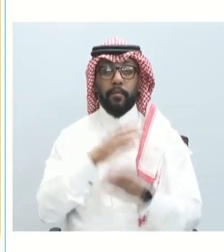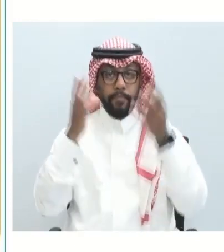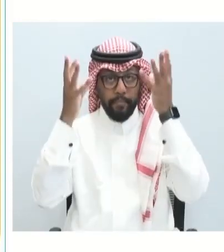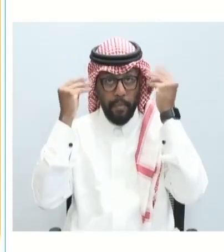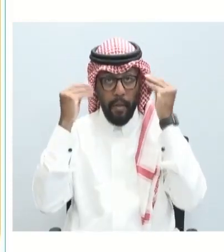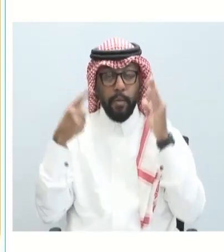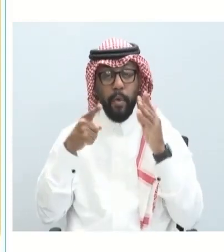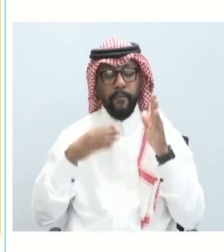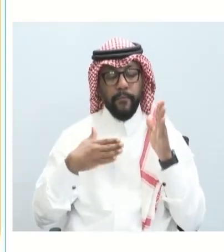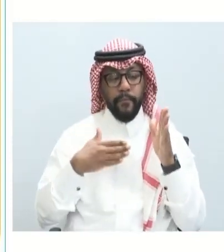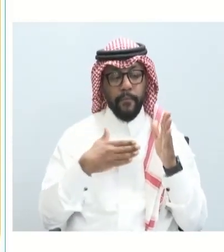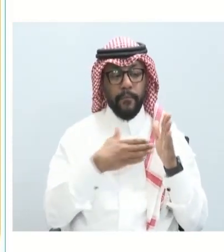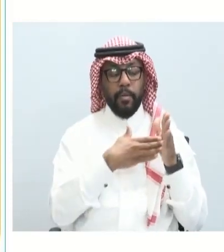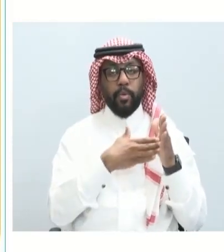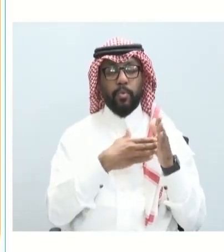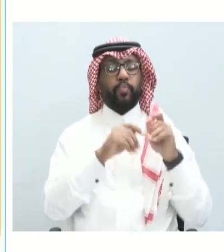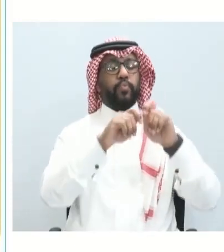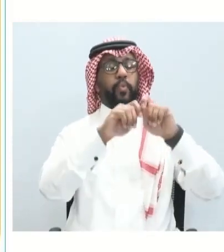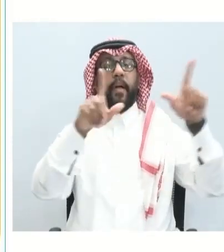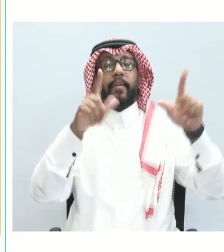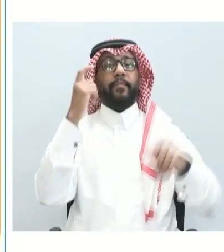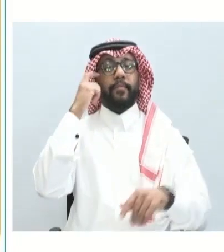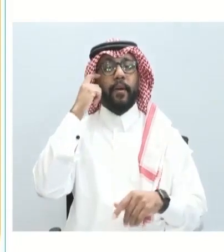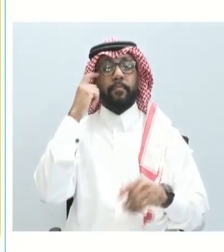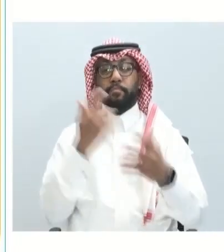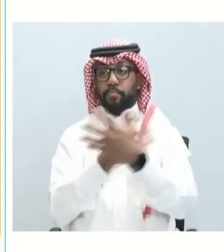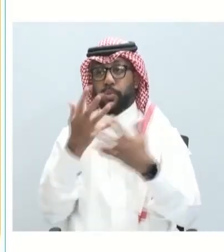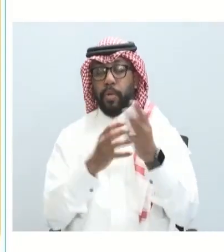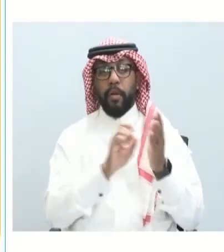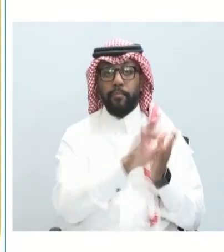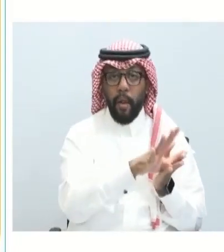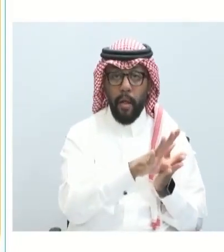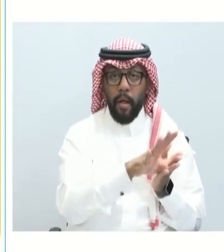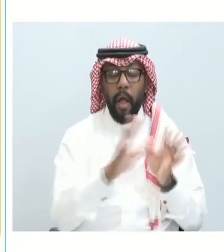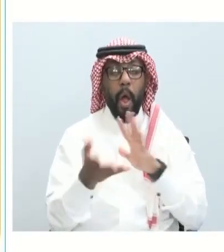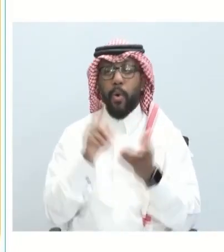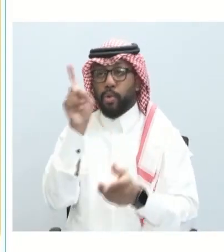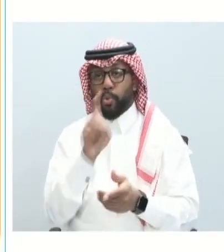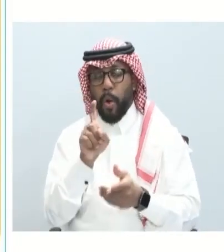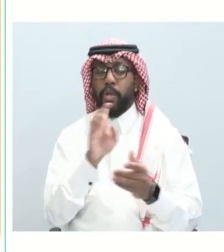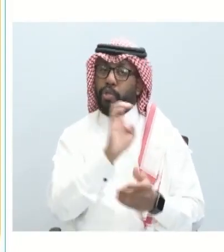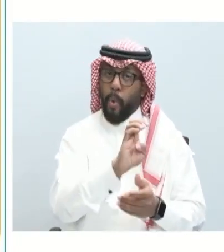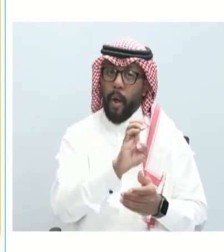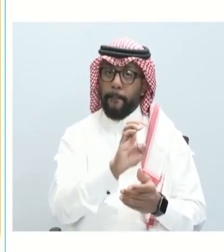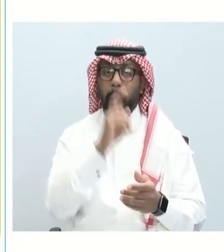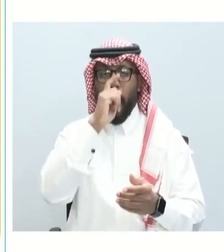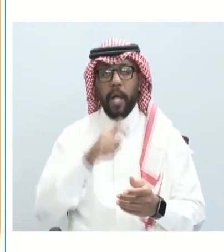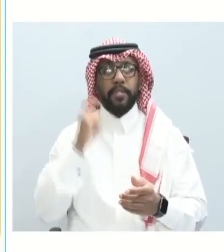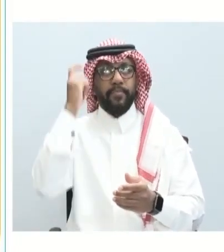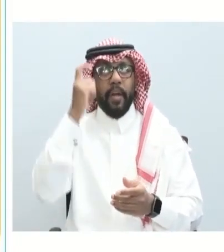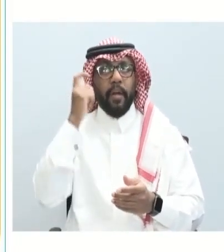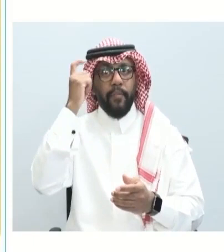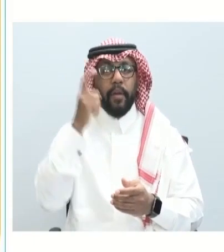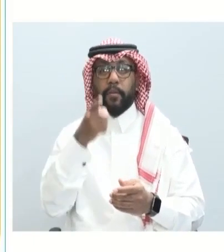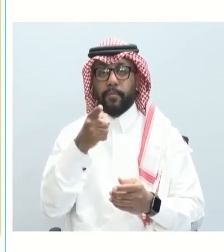التوصل الى تقييم للحجج او حلول للمشكلات او اتخاذ قرار خرائط الفقره الثالثه